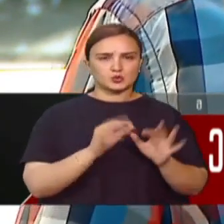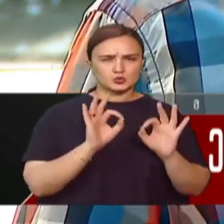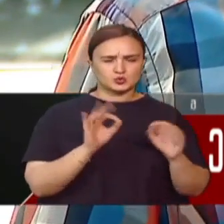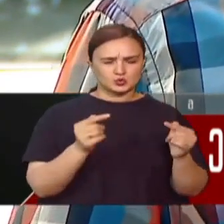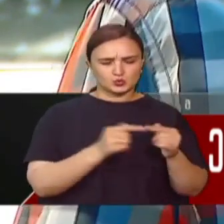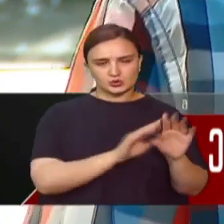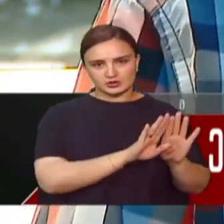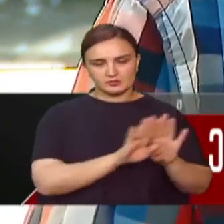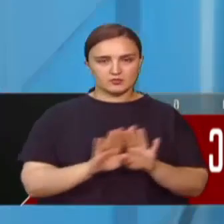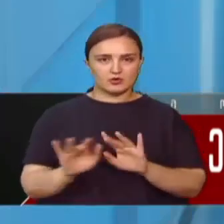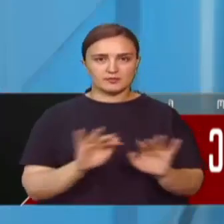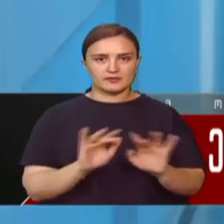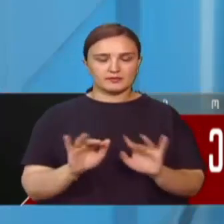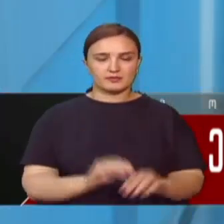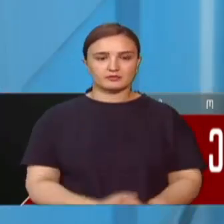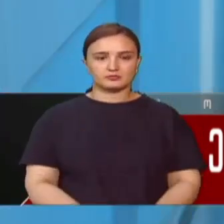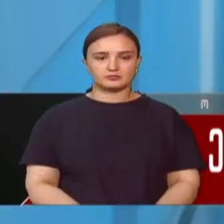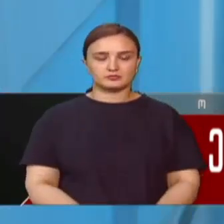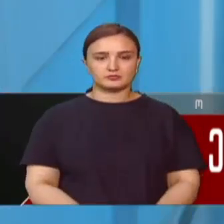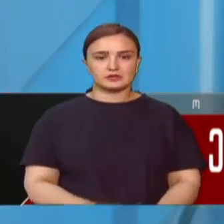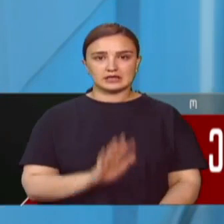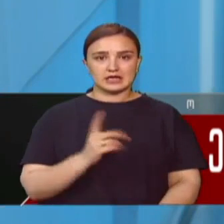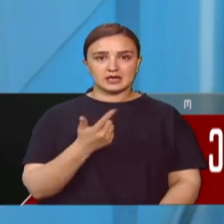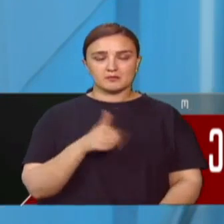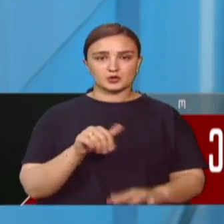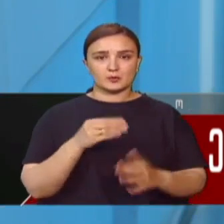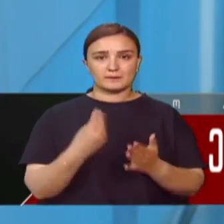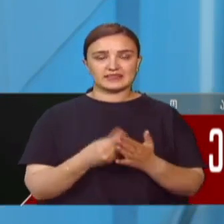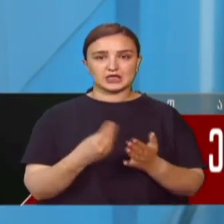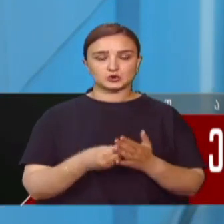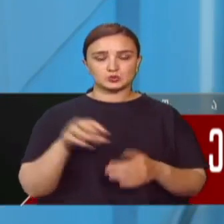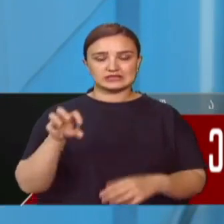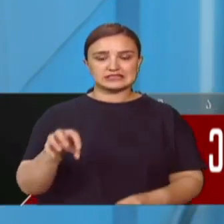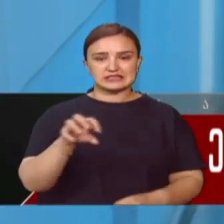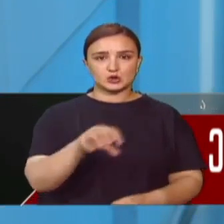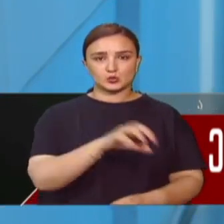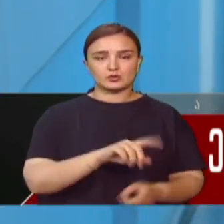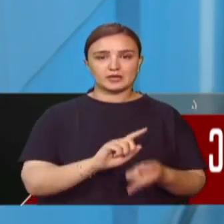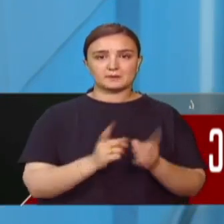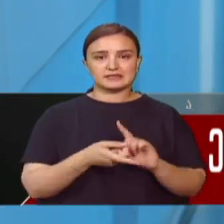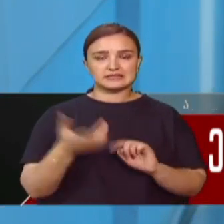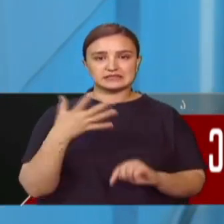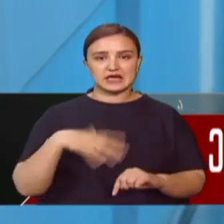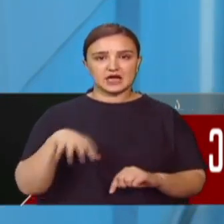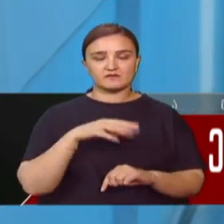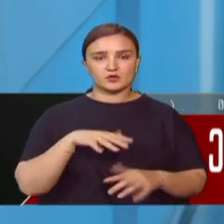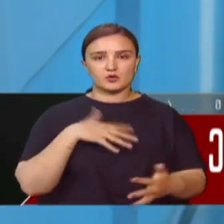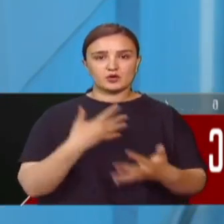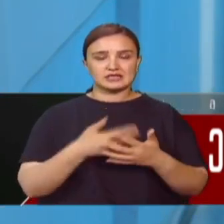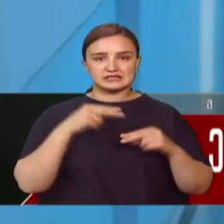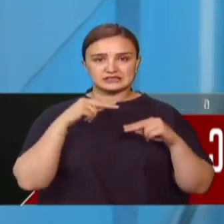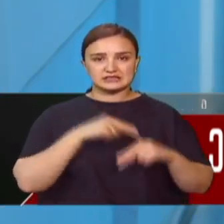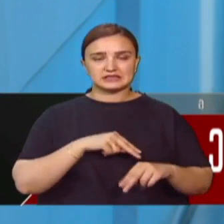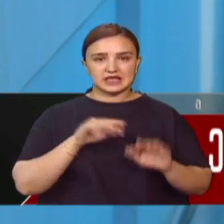მოქმედება ამ მართულებით. არა მხოლოდ ფინანსური ინსტიტუტების მიერ, არამედ საქართველოს მიერ გაწეული საქმიანობა